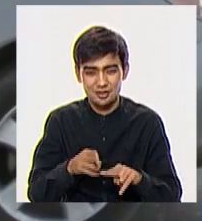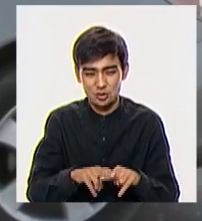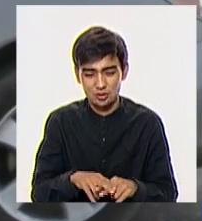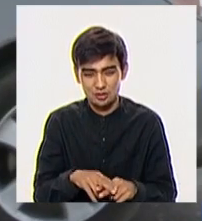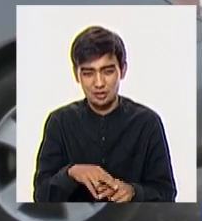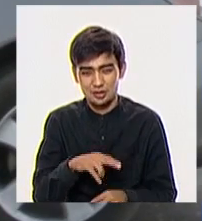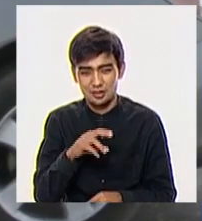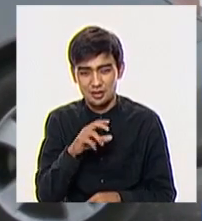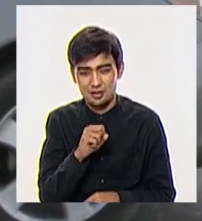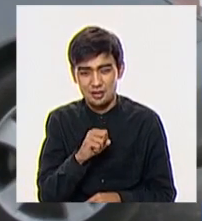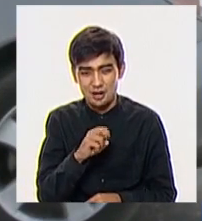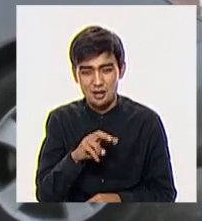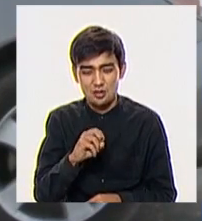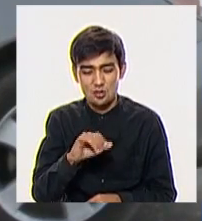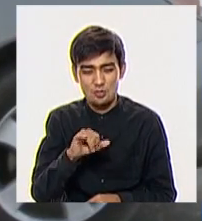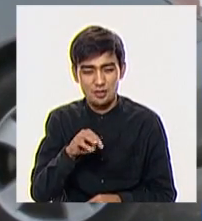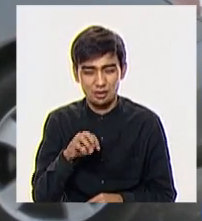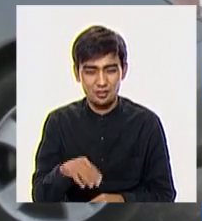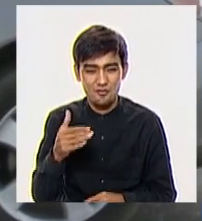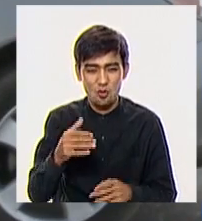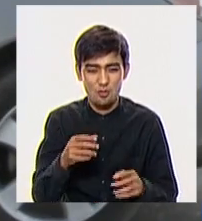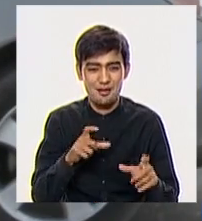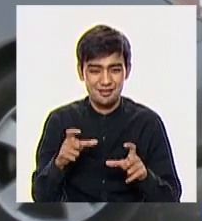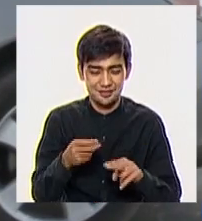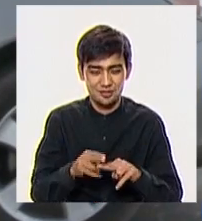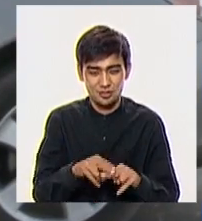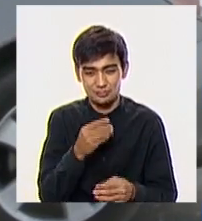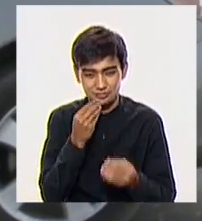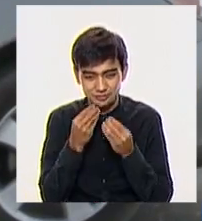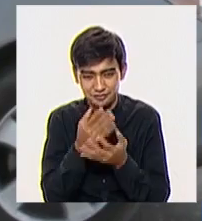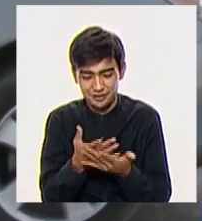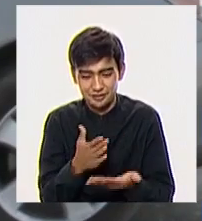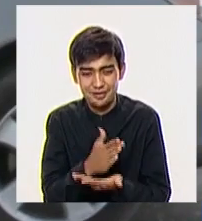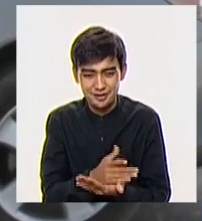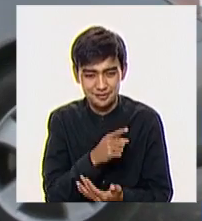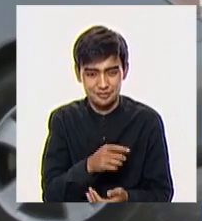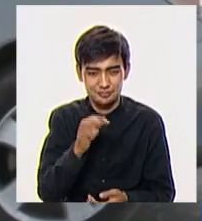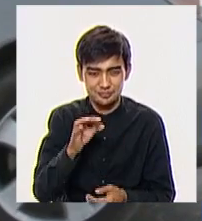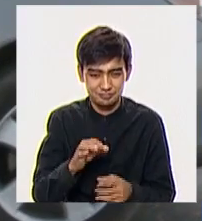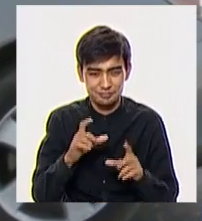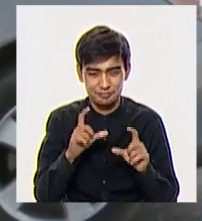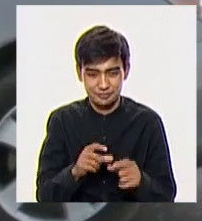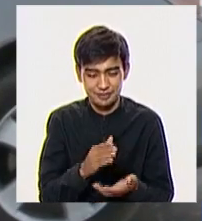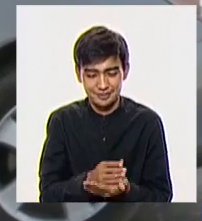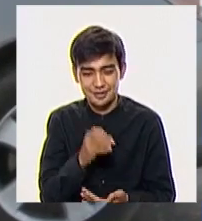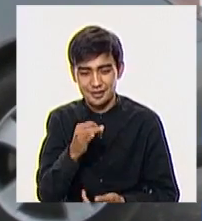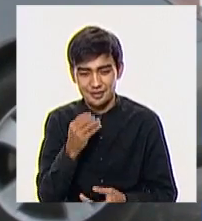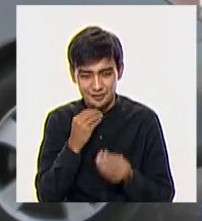дүкенде бүгінде жұмысын жасап, бірқатар азық-түлік әлеуметтік азық-түлік